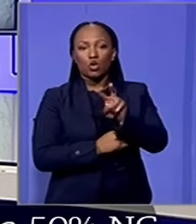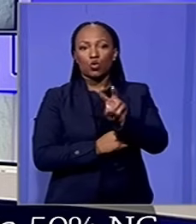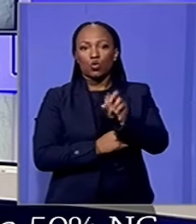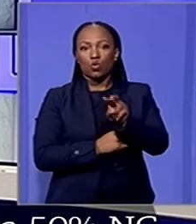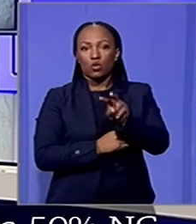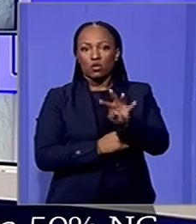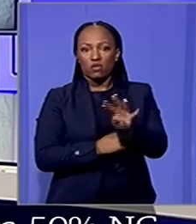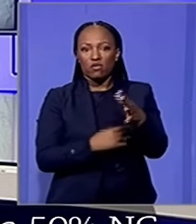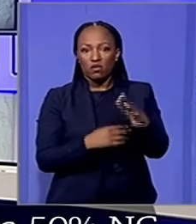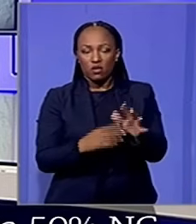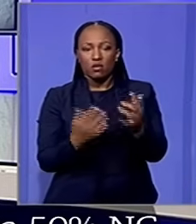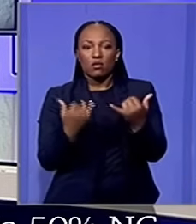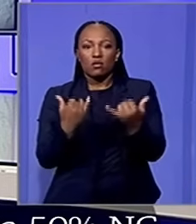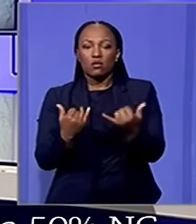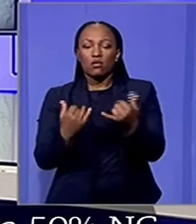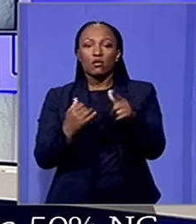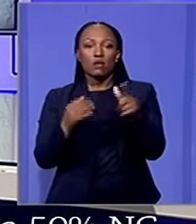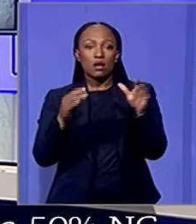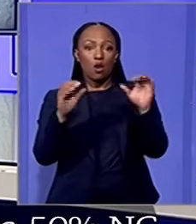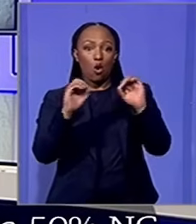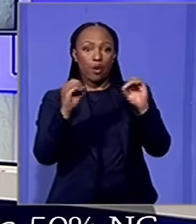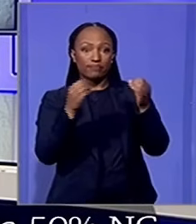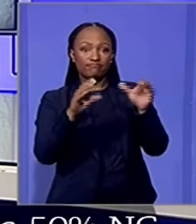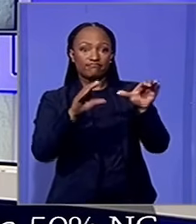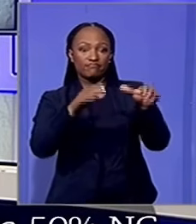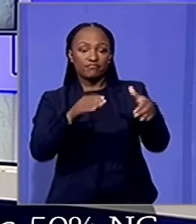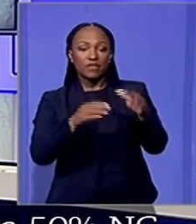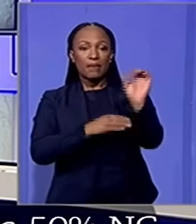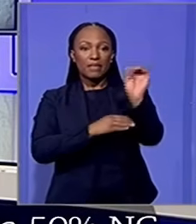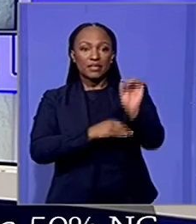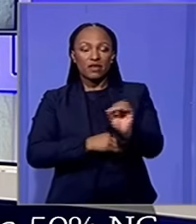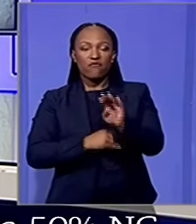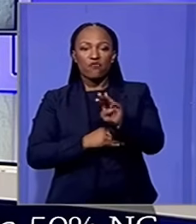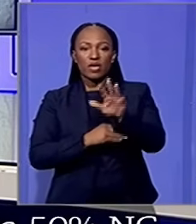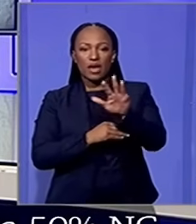dipedi masomepedi ke rialo mokgatlo o fihleletše diboutu tša diperesente tše